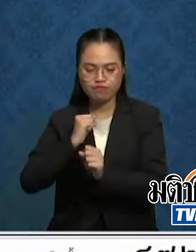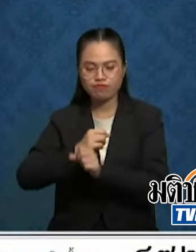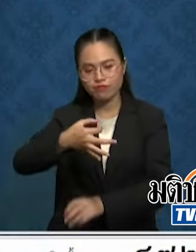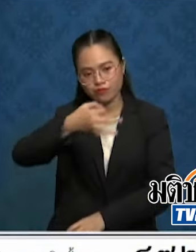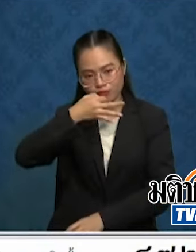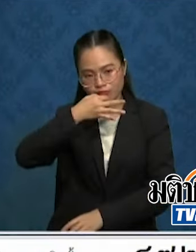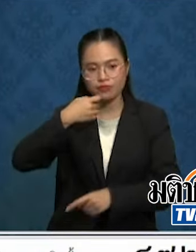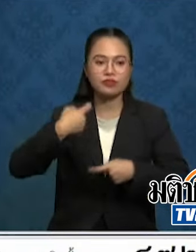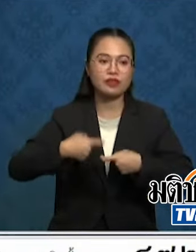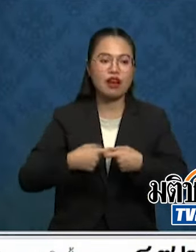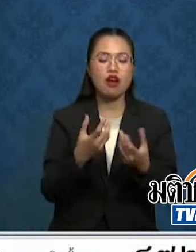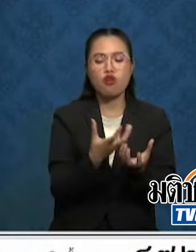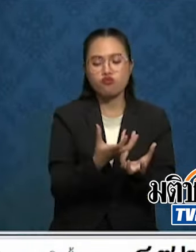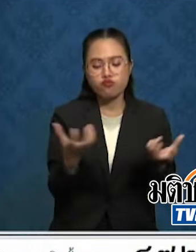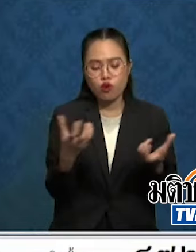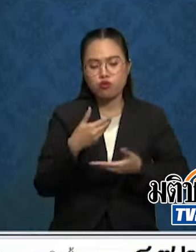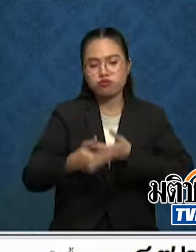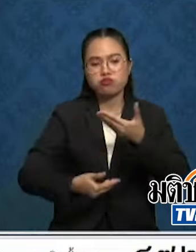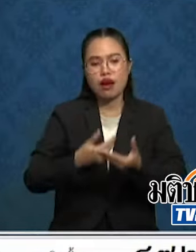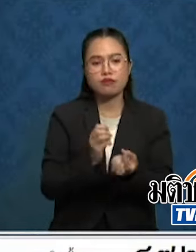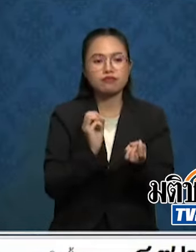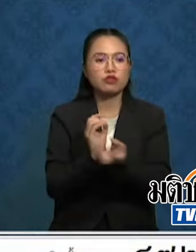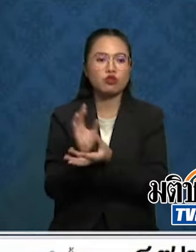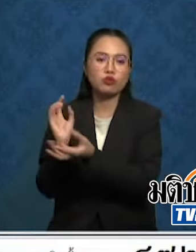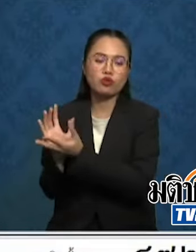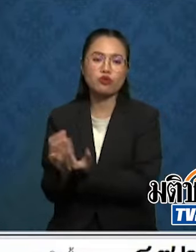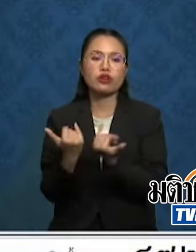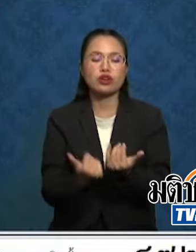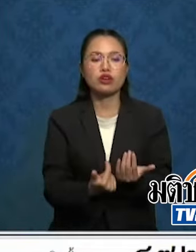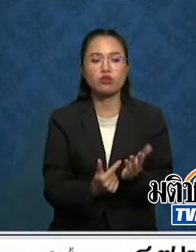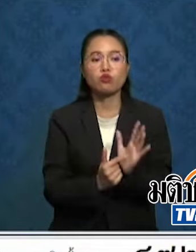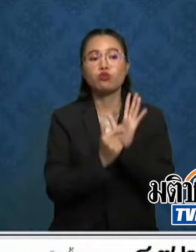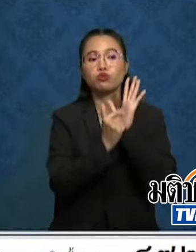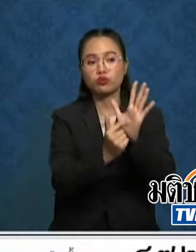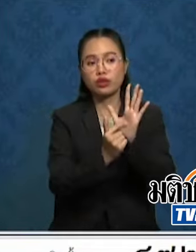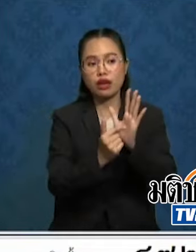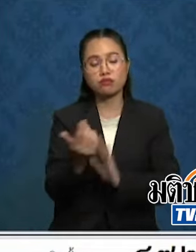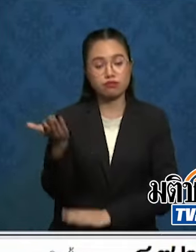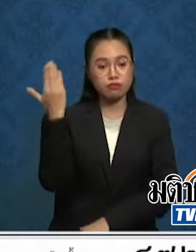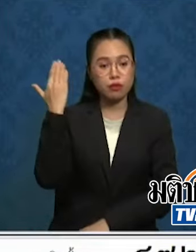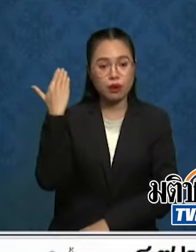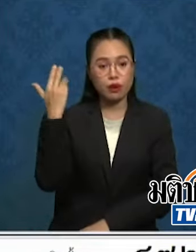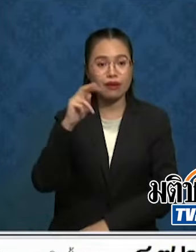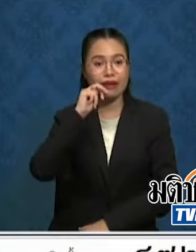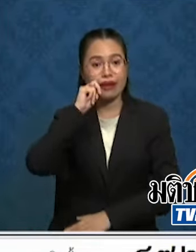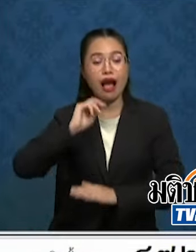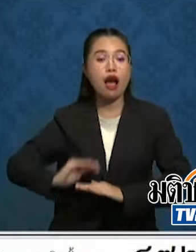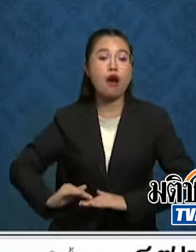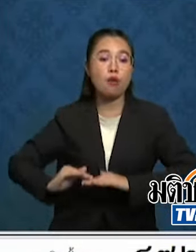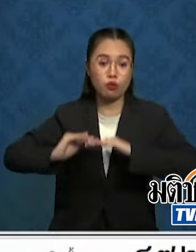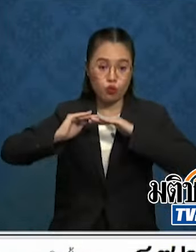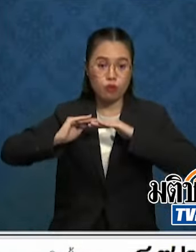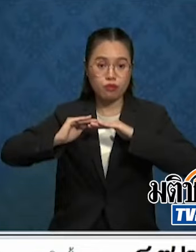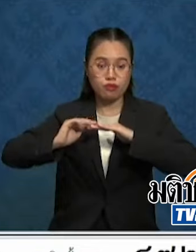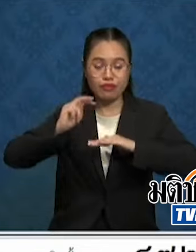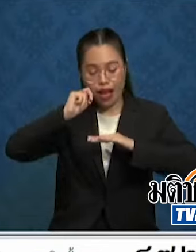ต่อผลิตภัณฑ์ของชุมชนครับจึงขออนุญาตท่านประธานครับยกตัวอย่างเช่นครับเดิมทีครับน้ำมาแล้วจะนำพาความอุด